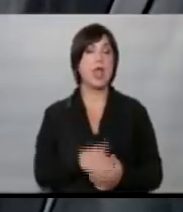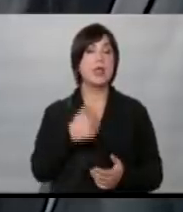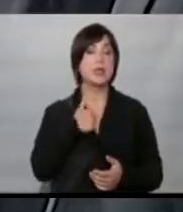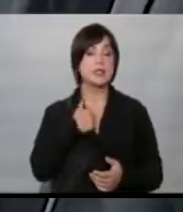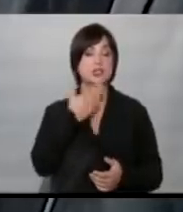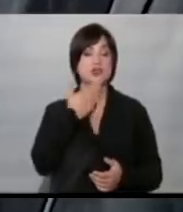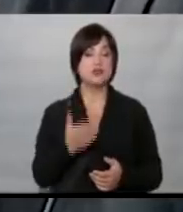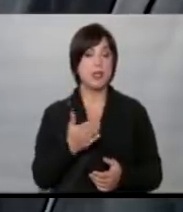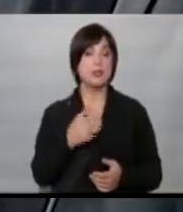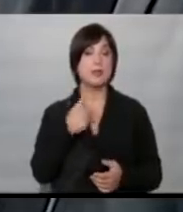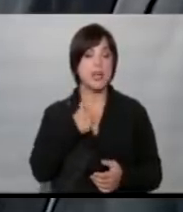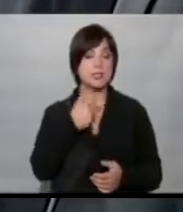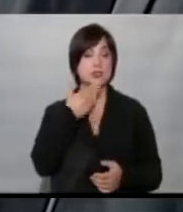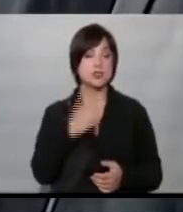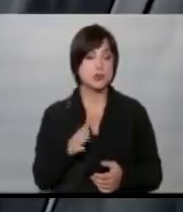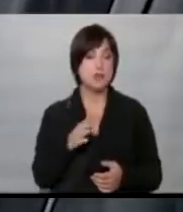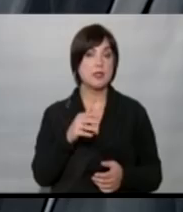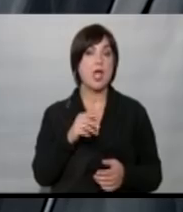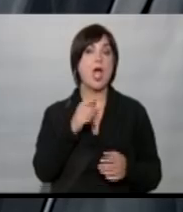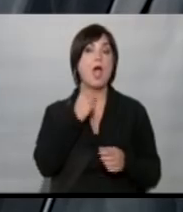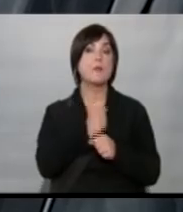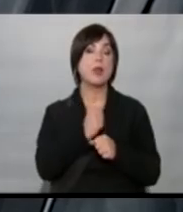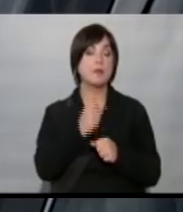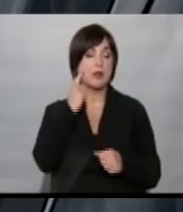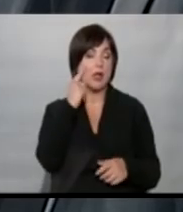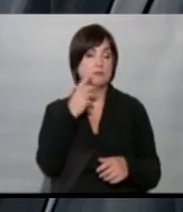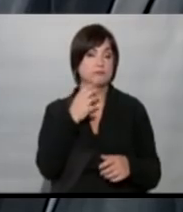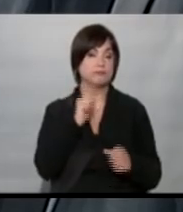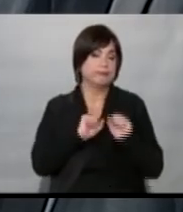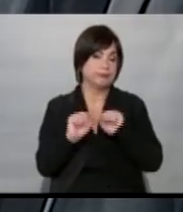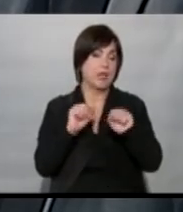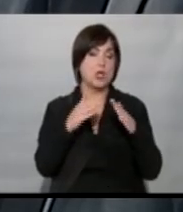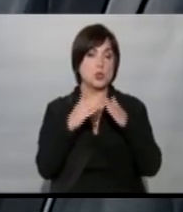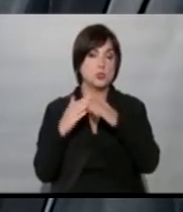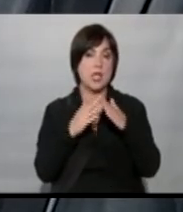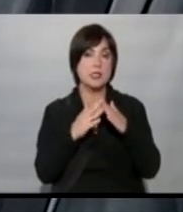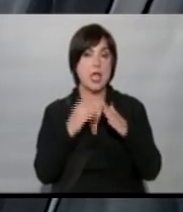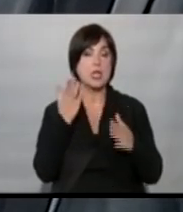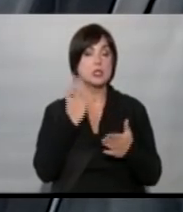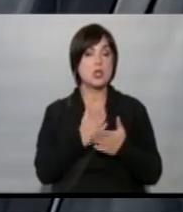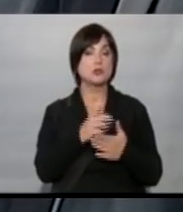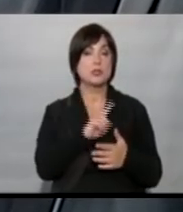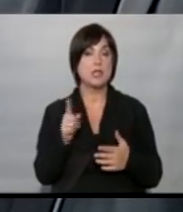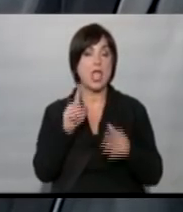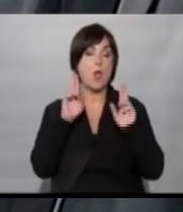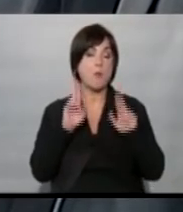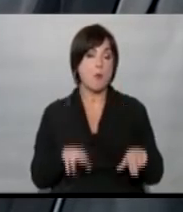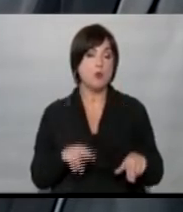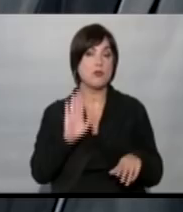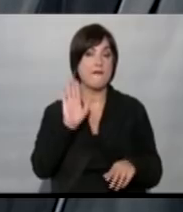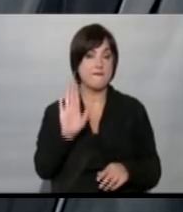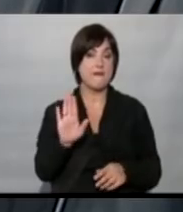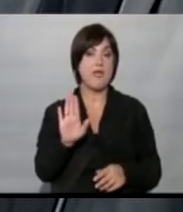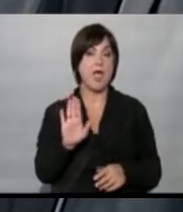ни штети. Прво нам ни штети, а создава фобија кај соседите, затоа што не е возможно вие